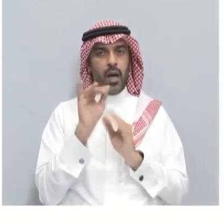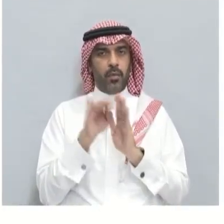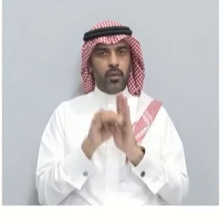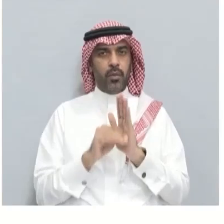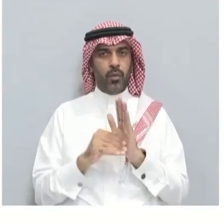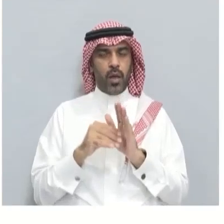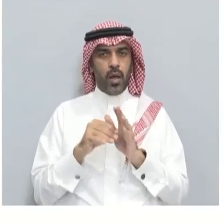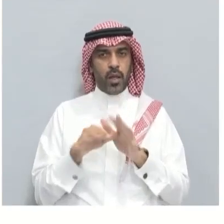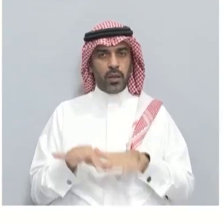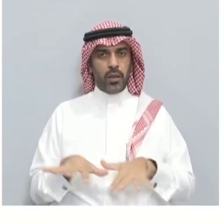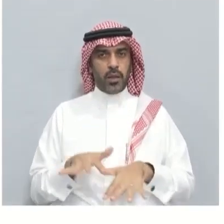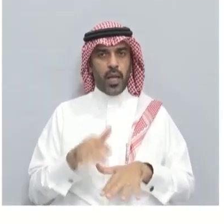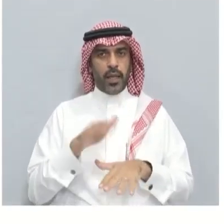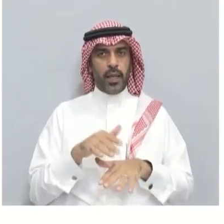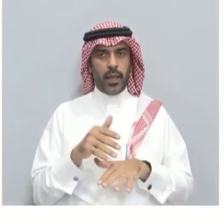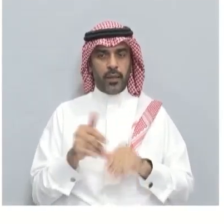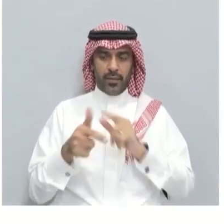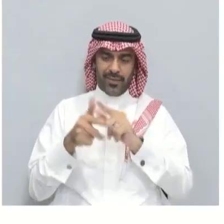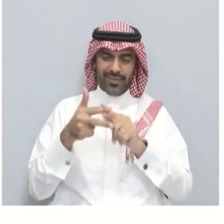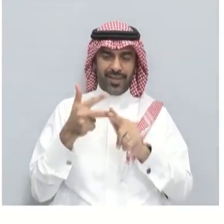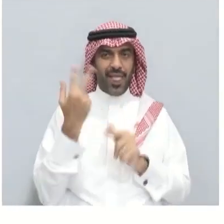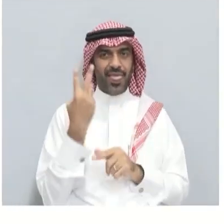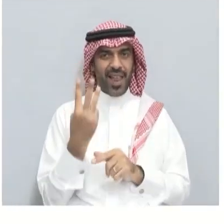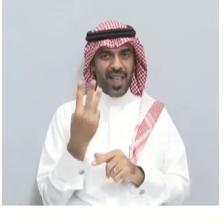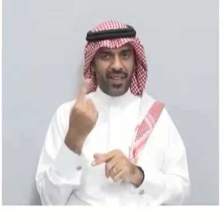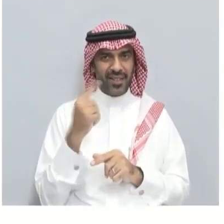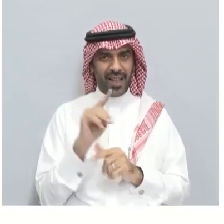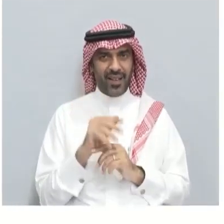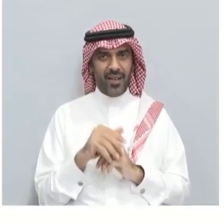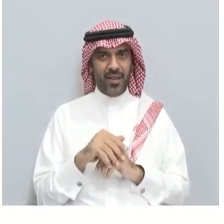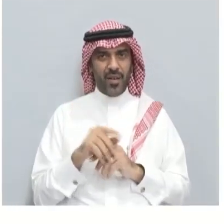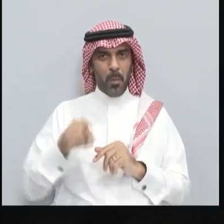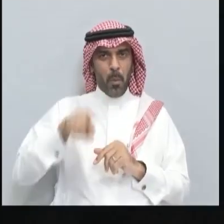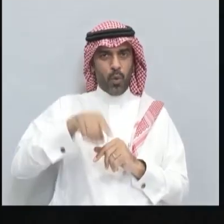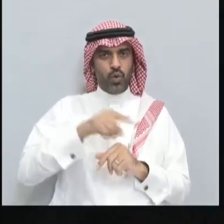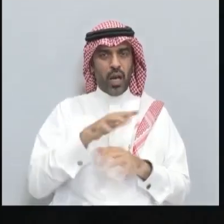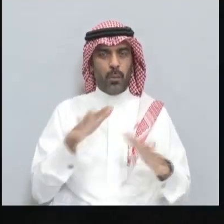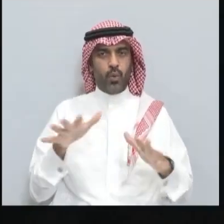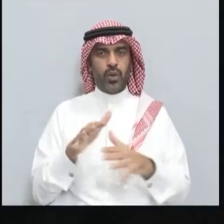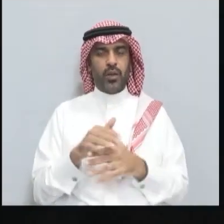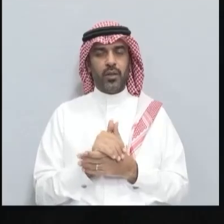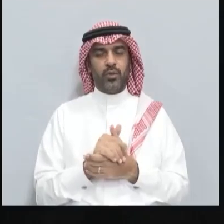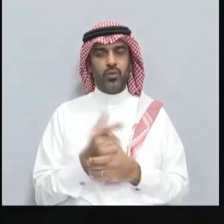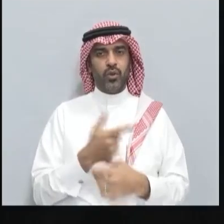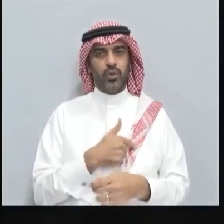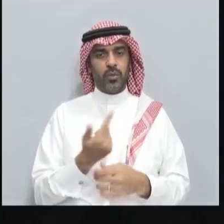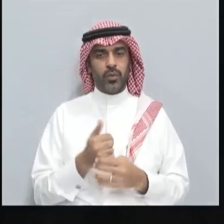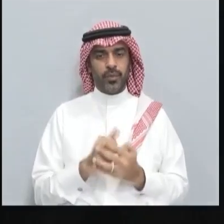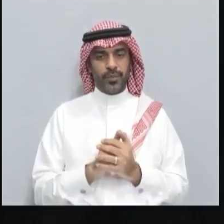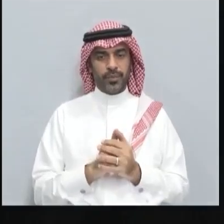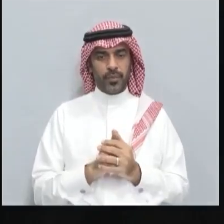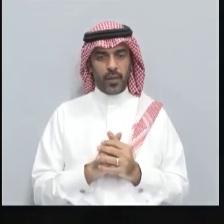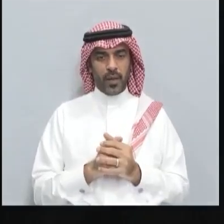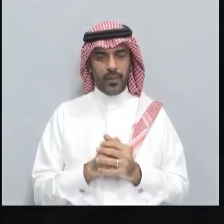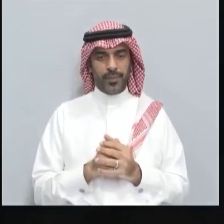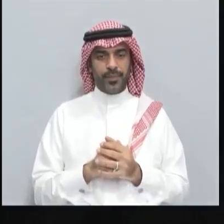الزلزاليه الان تعرفنا على الزلزال الزلزال له موجات باي اي ماذا نطلق عليها اسمها هذه الموجات